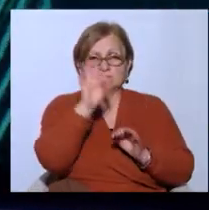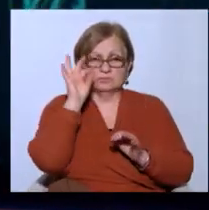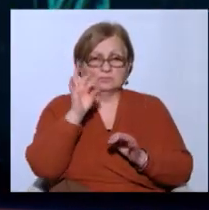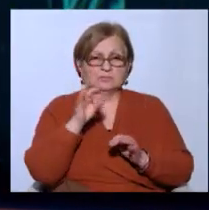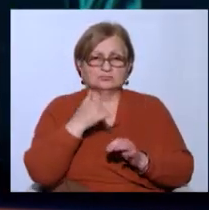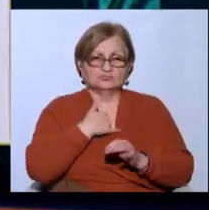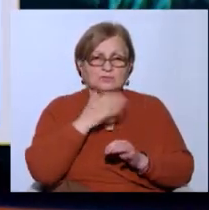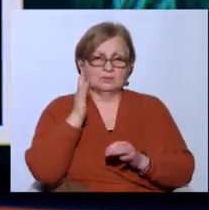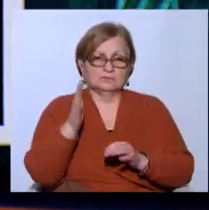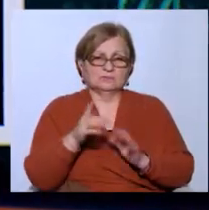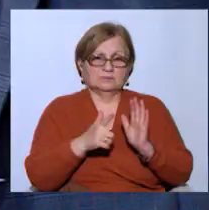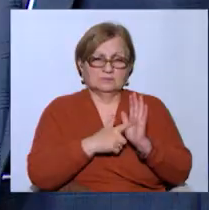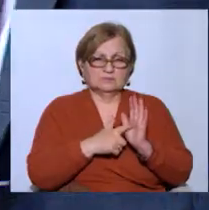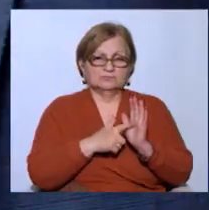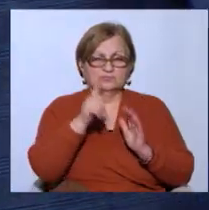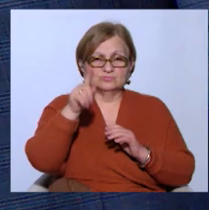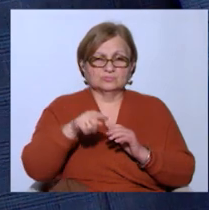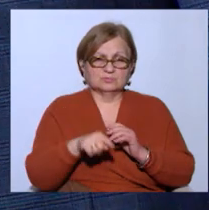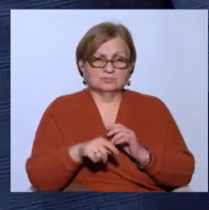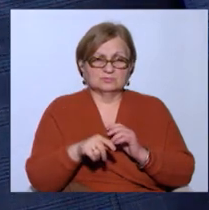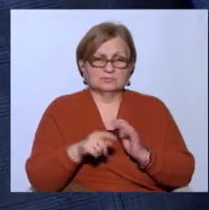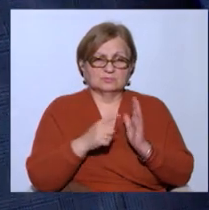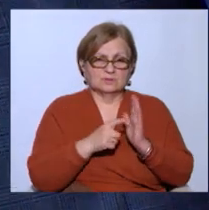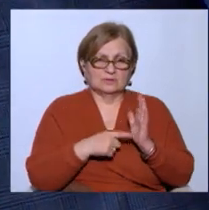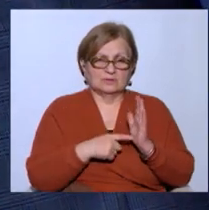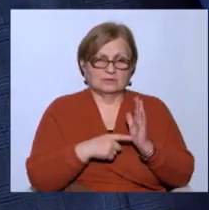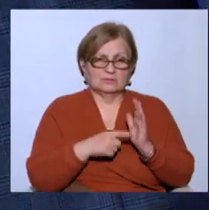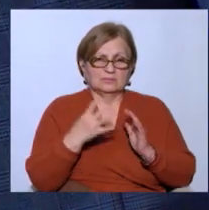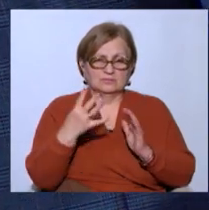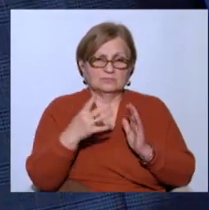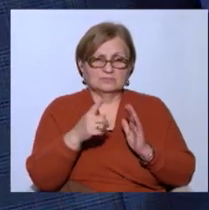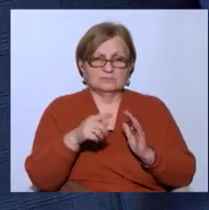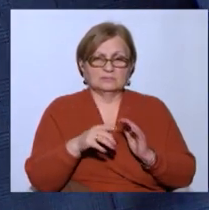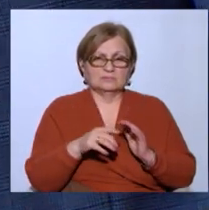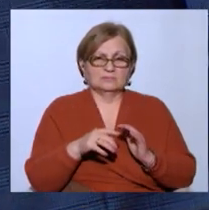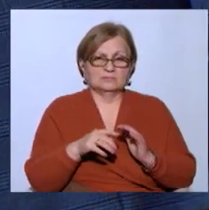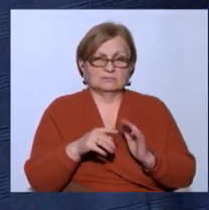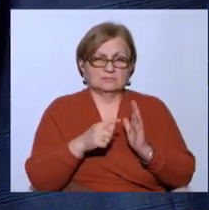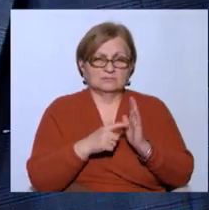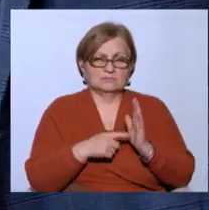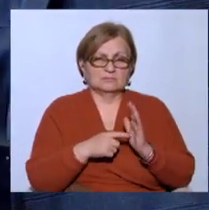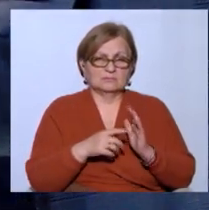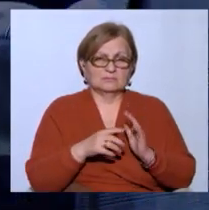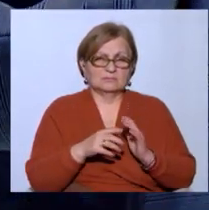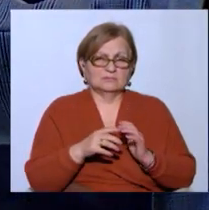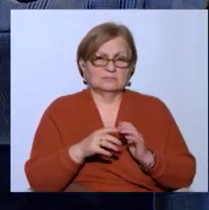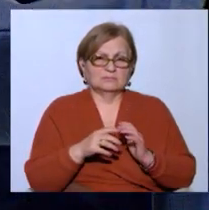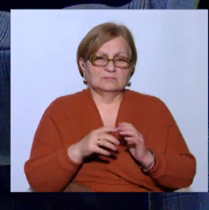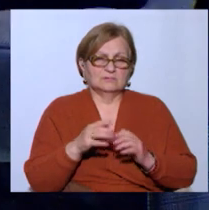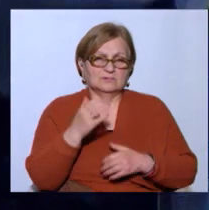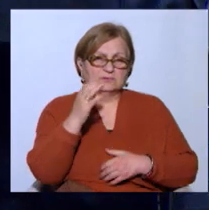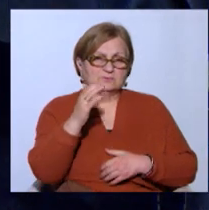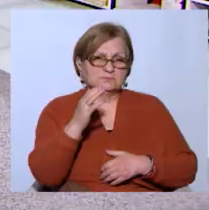ჩვენ გვექნება 7-ის ფაქტორიალი გაყოფილი 4-ის ფაქტორიალზე და გაყოფილი 3-ის ფაქტორიალზე და ამ